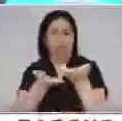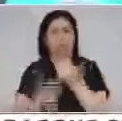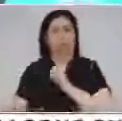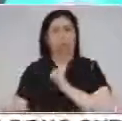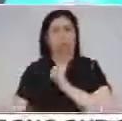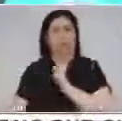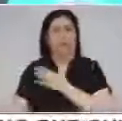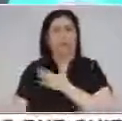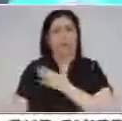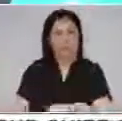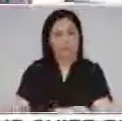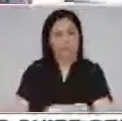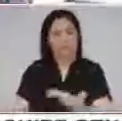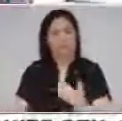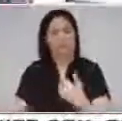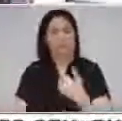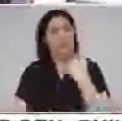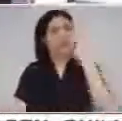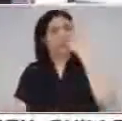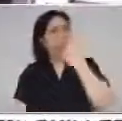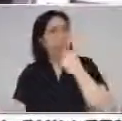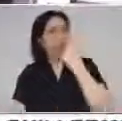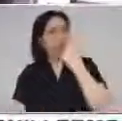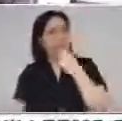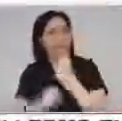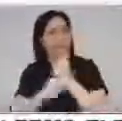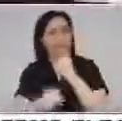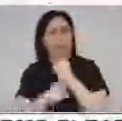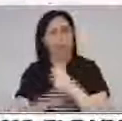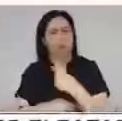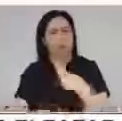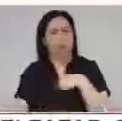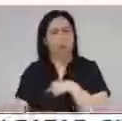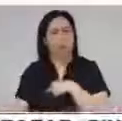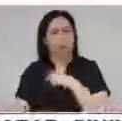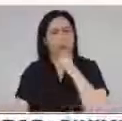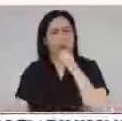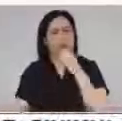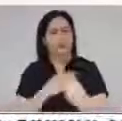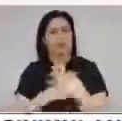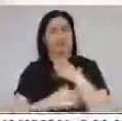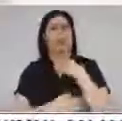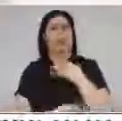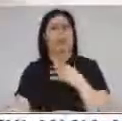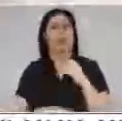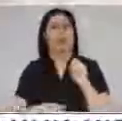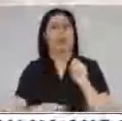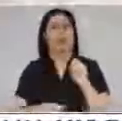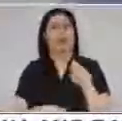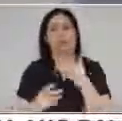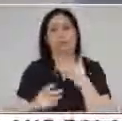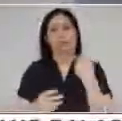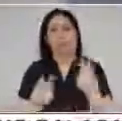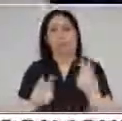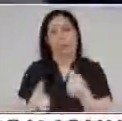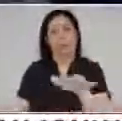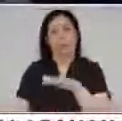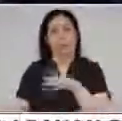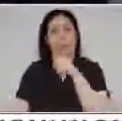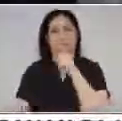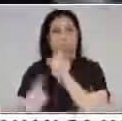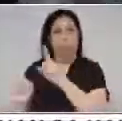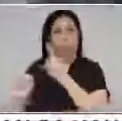yan. Yung usok na nalalanghap niyan, maliban sa COVID, delikado rin yan. Kaya nga sabi ko, meron tayong